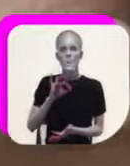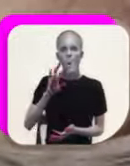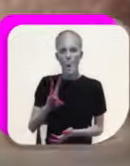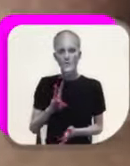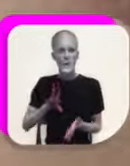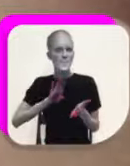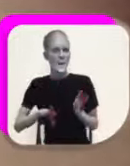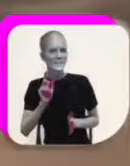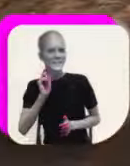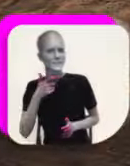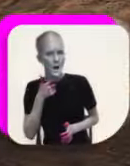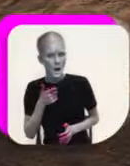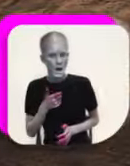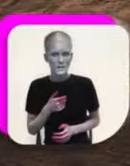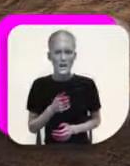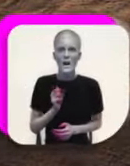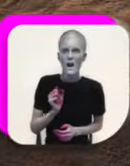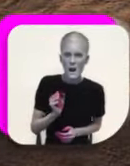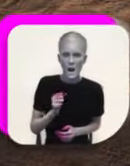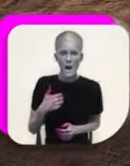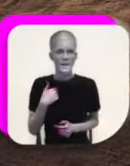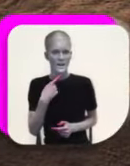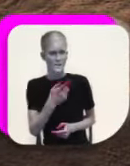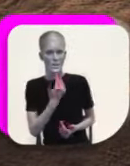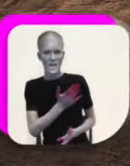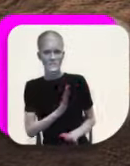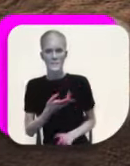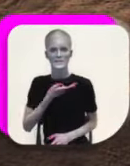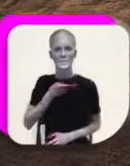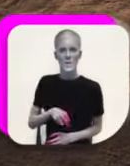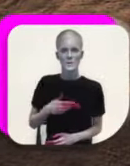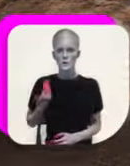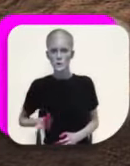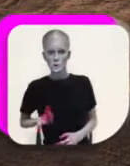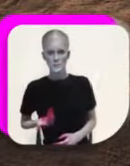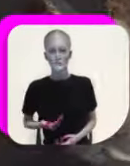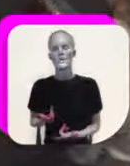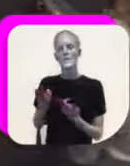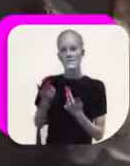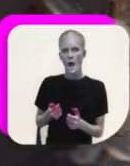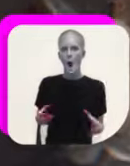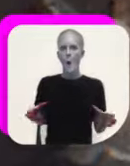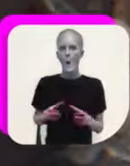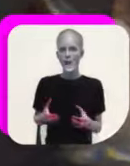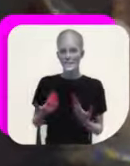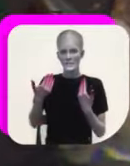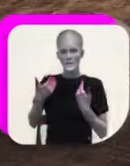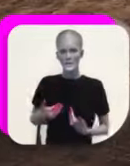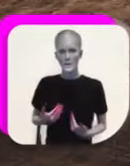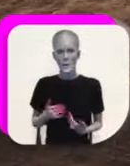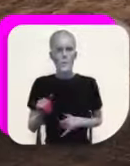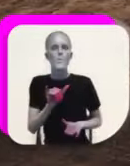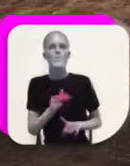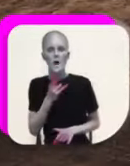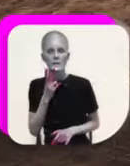Из сахара. А? Это я не вам. Смерть. Жизнь. Да. Коллективное тело.